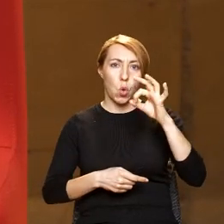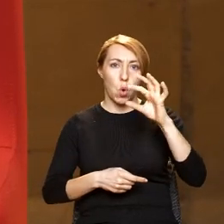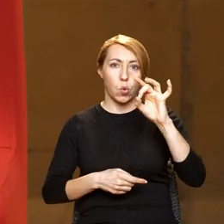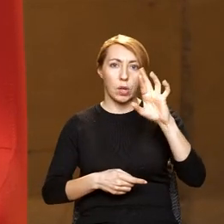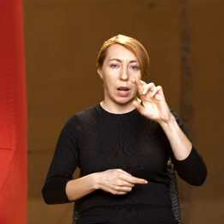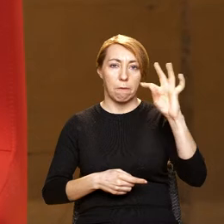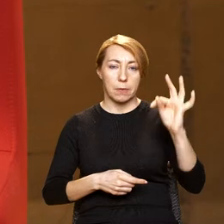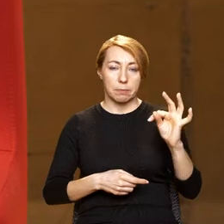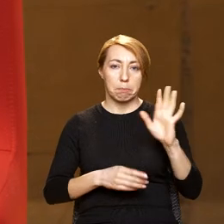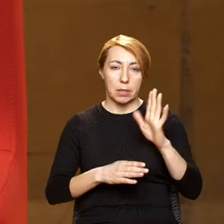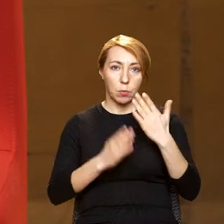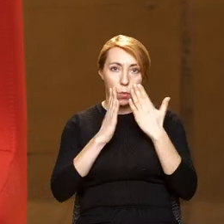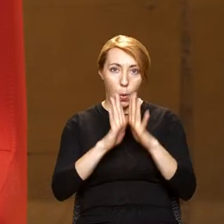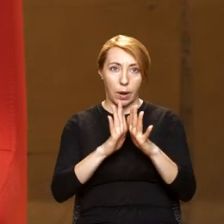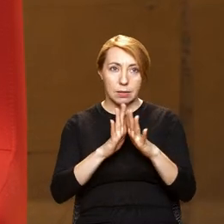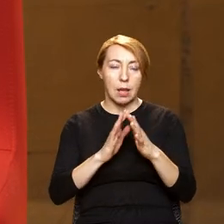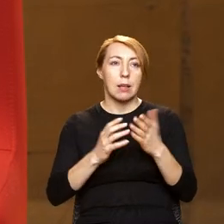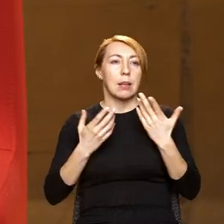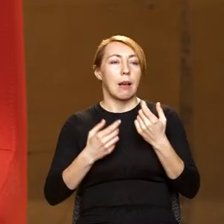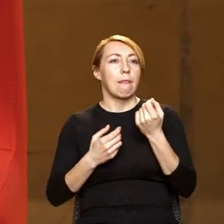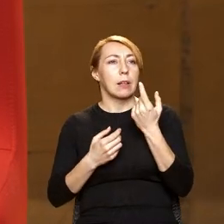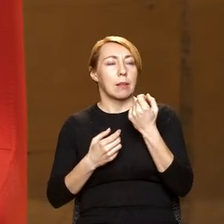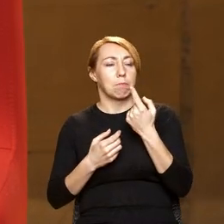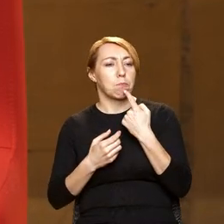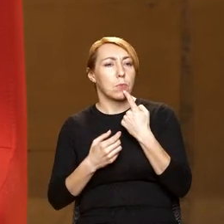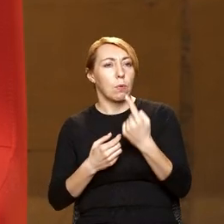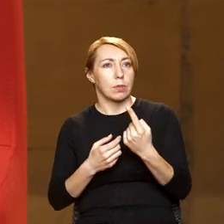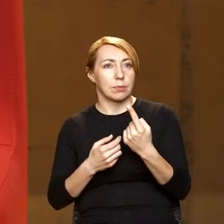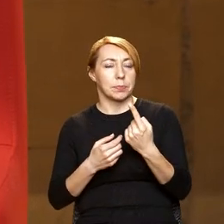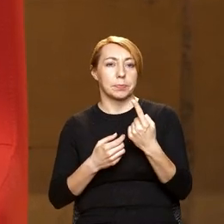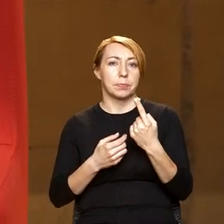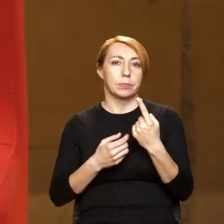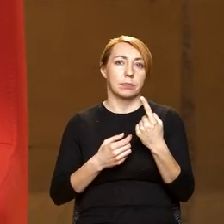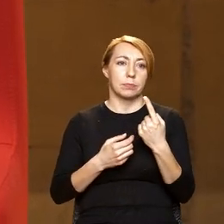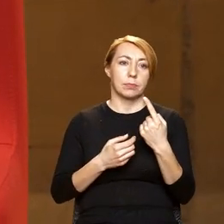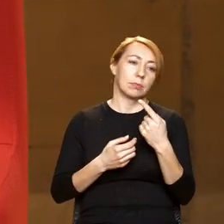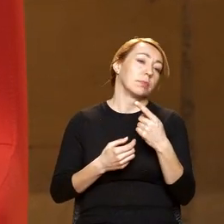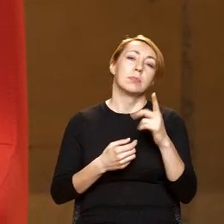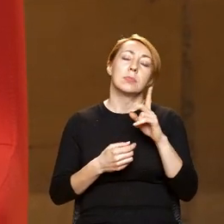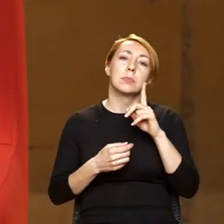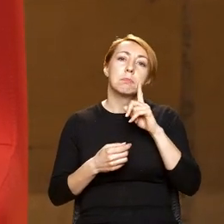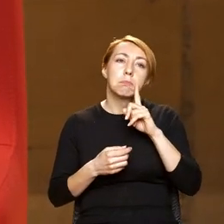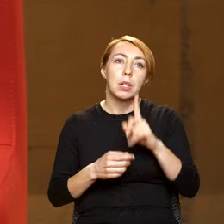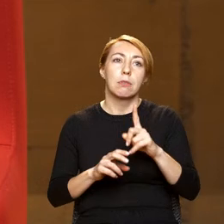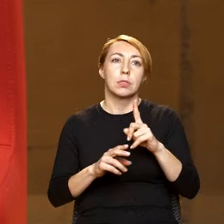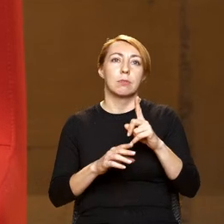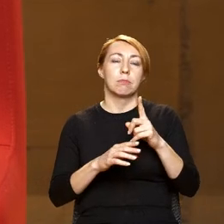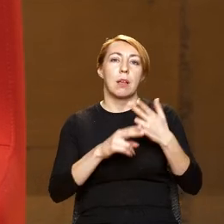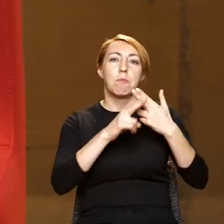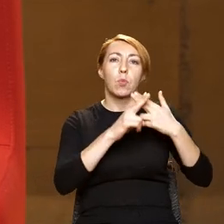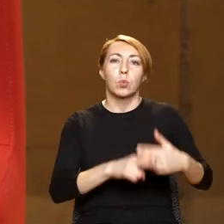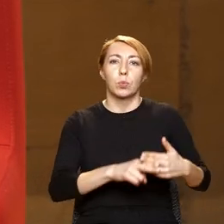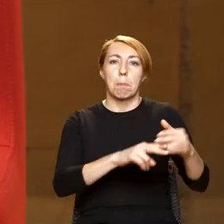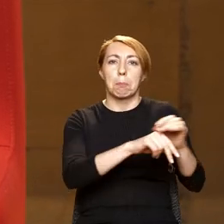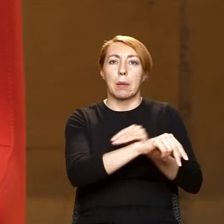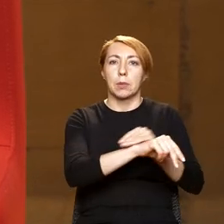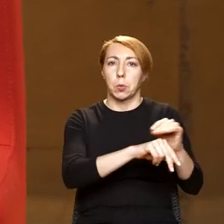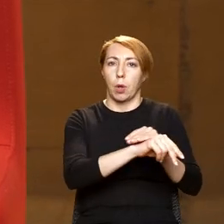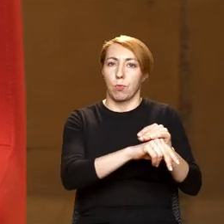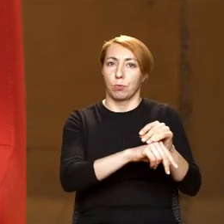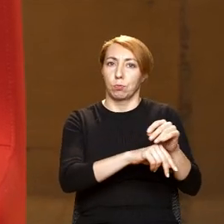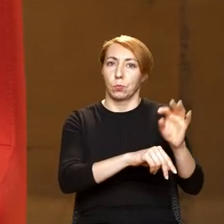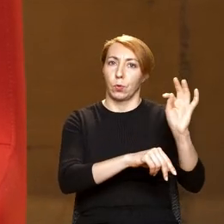chwilę, parę zdań zamienili na temat takiego bardzo fizycznego dorobku, pozostałości po Bronisławie